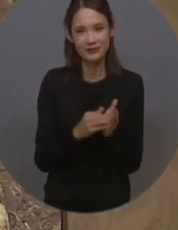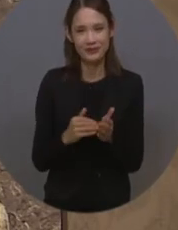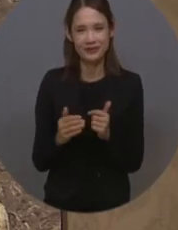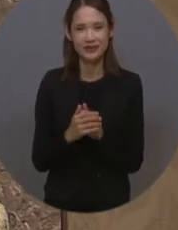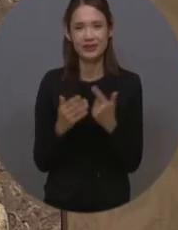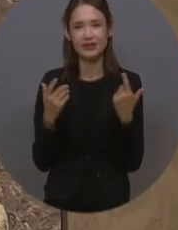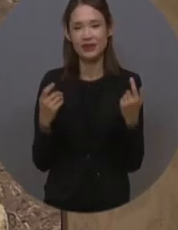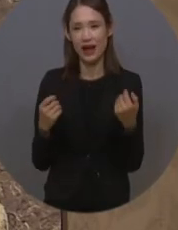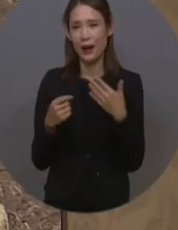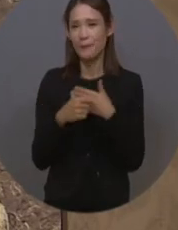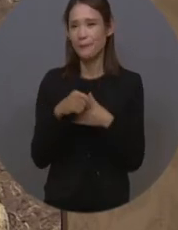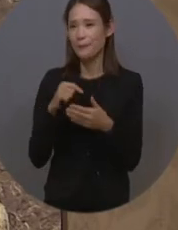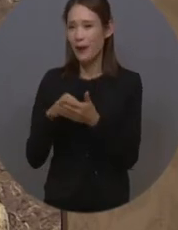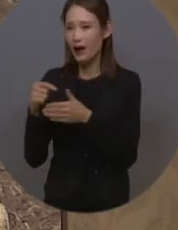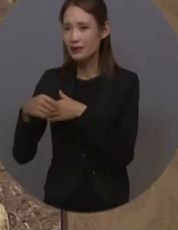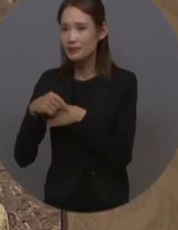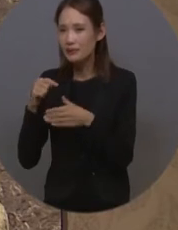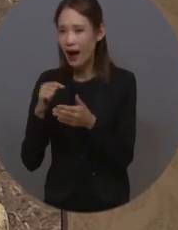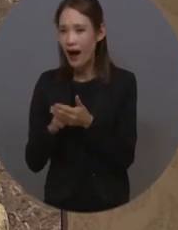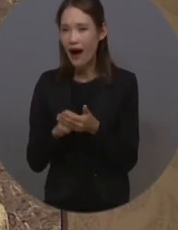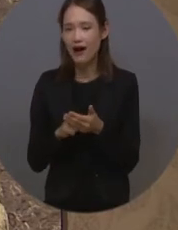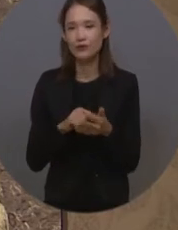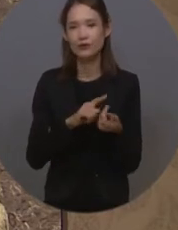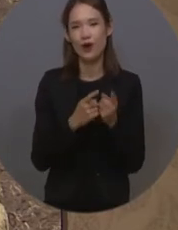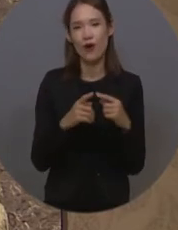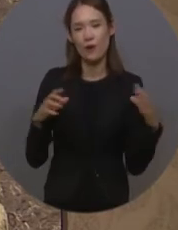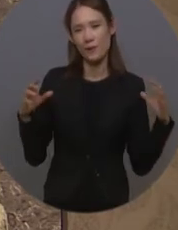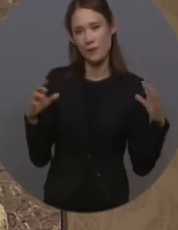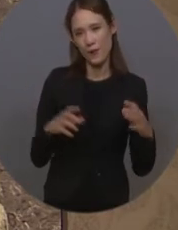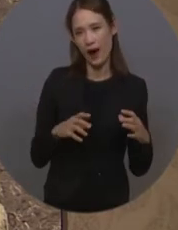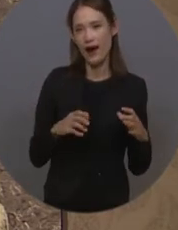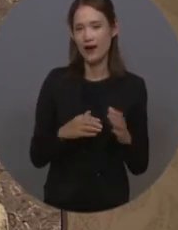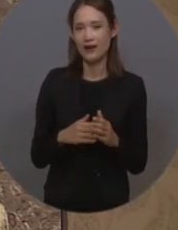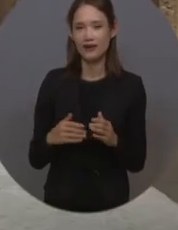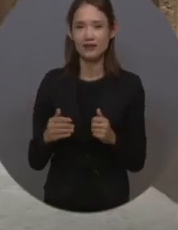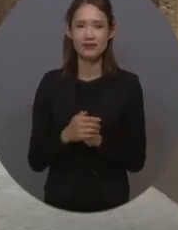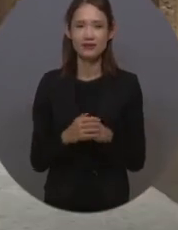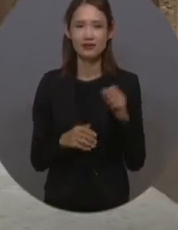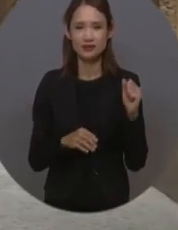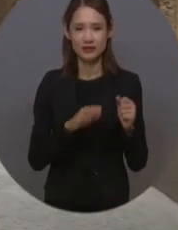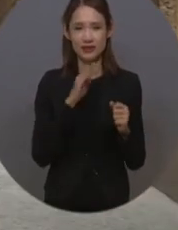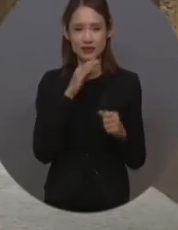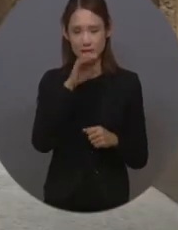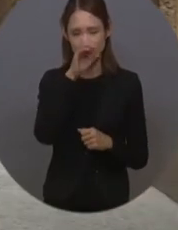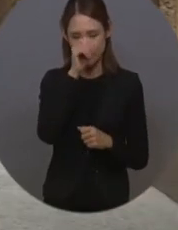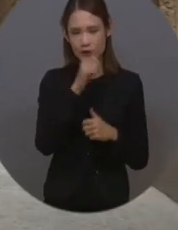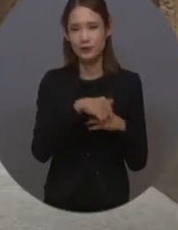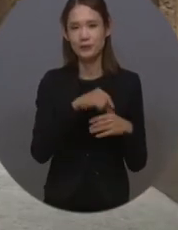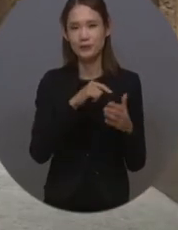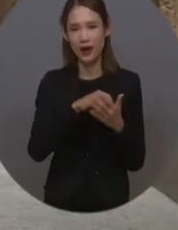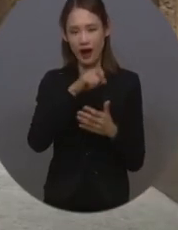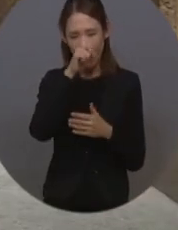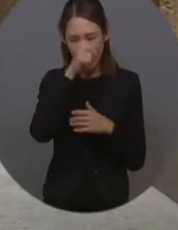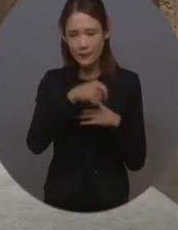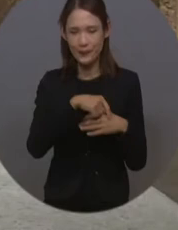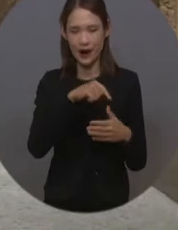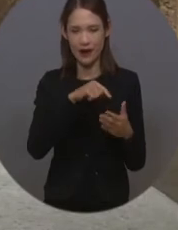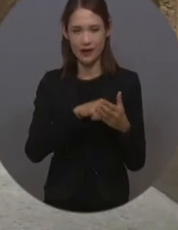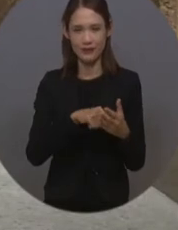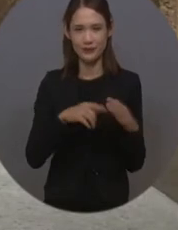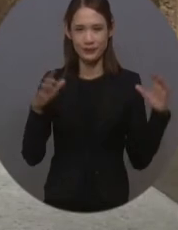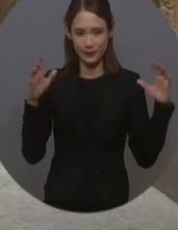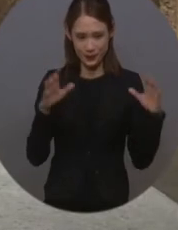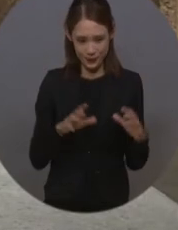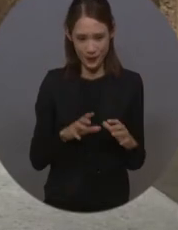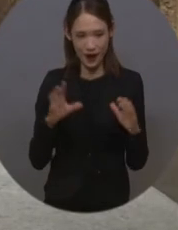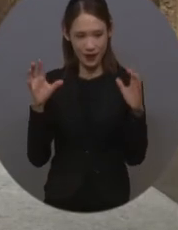예. 그러한 마음들이 서로 그러니까요. 한 곳에 모였던 거죠. 그럼요. 네. 그러니까 그 선한 마음이 또 선한 마음을 부르고 해서 네.